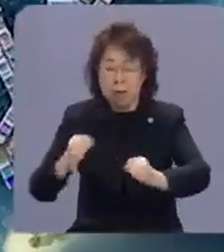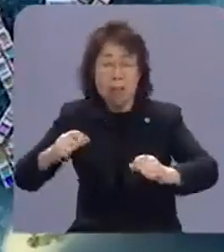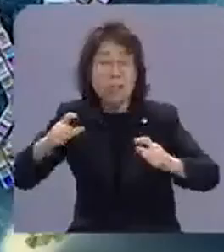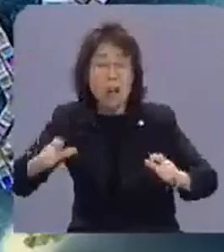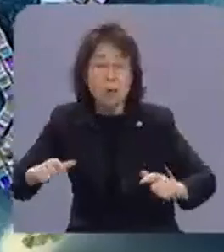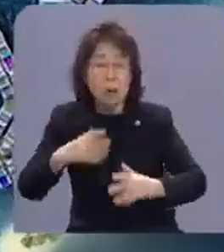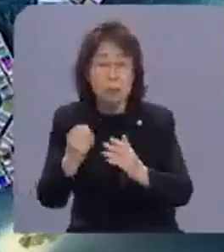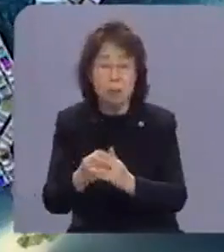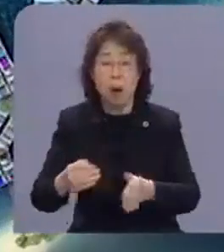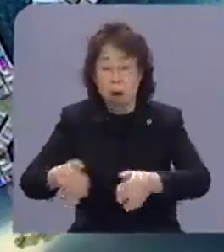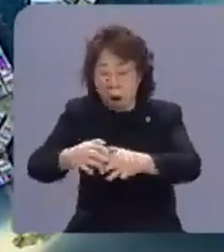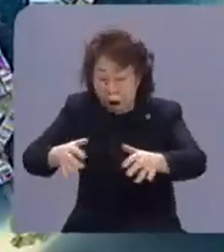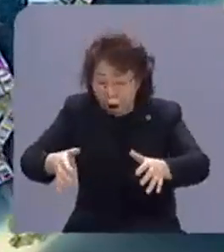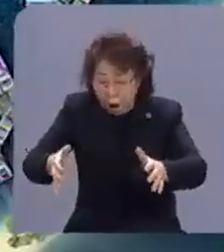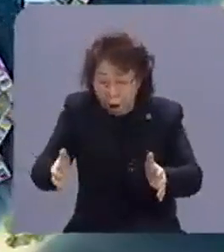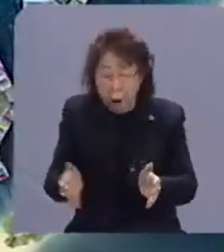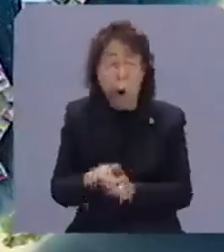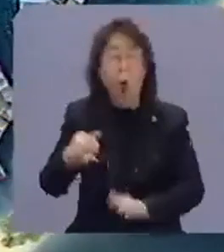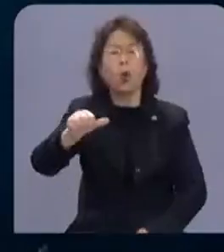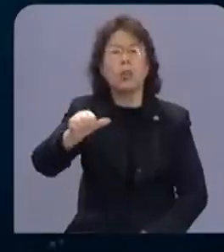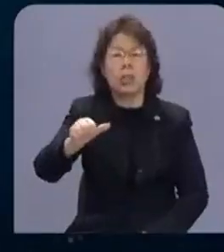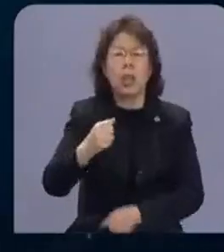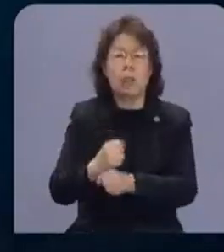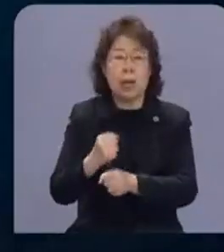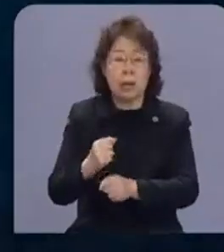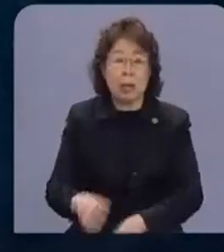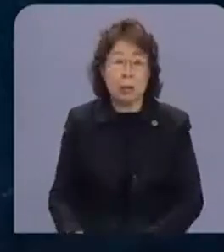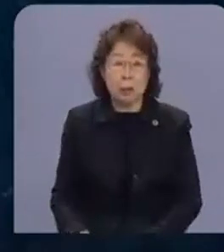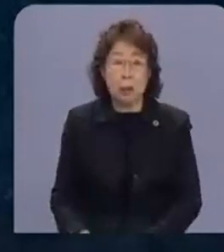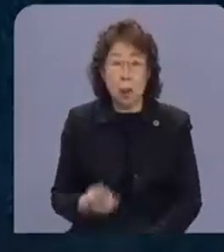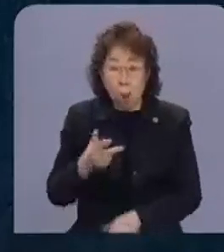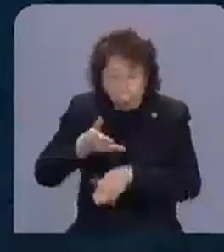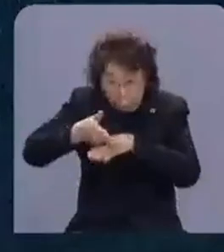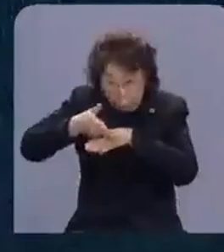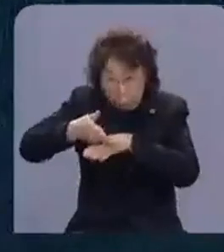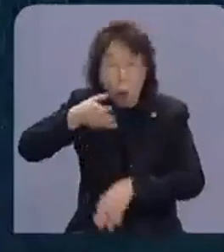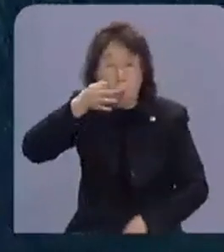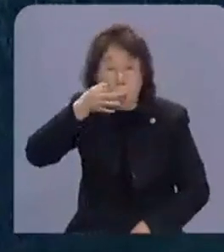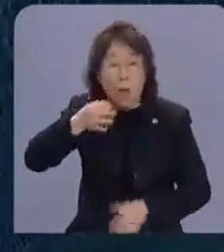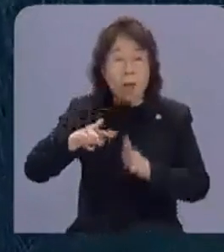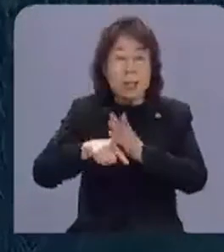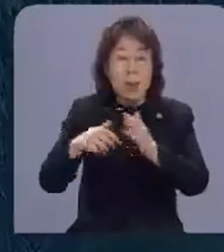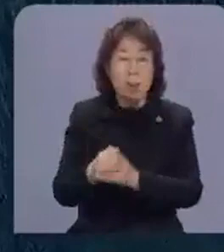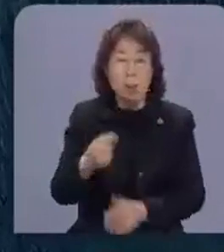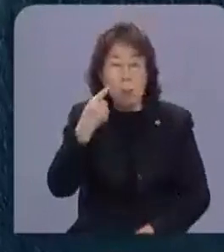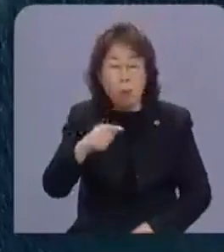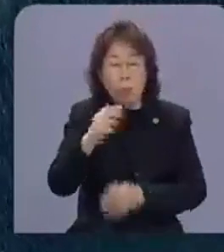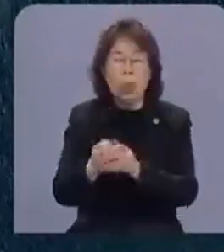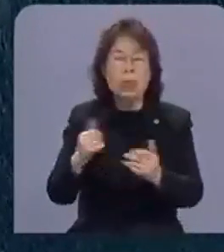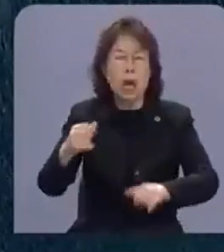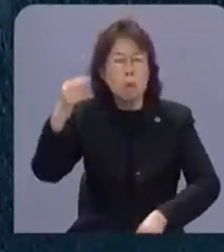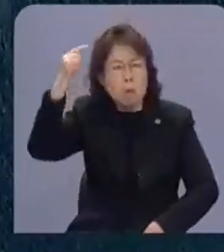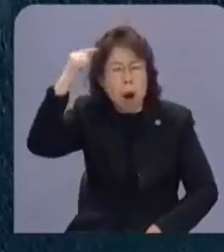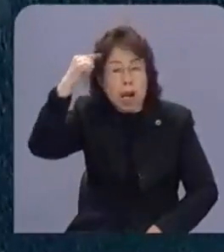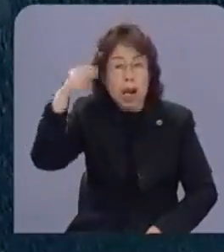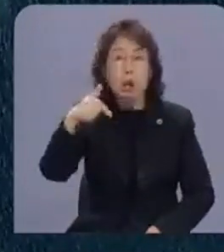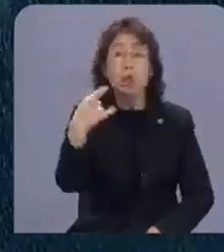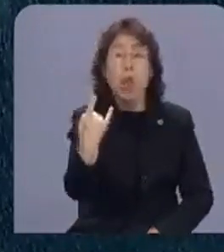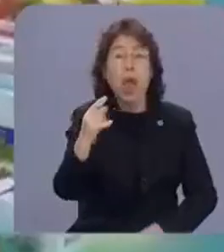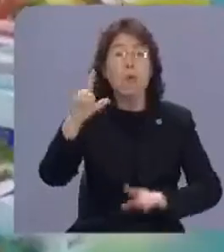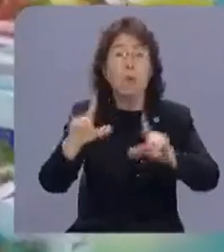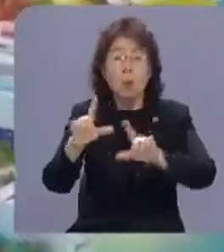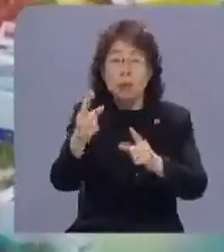해상에 구조물 5천여 개가 설치됩니다. 위에서 해상도시를 내려다보면 마치 사람의 뇌와 비슷한